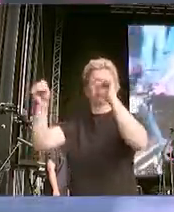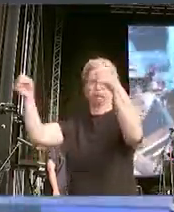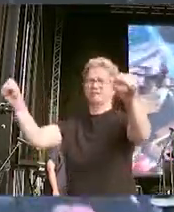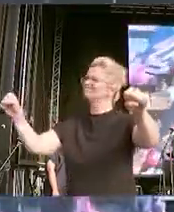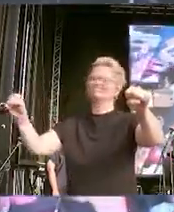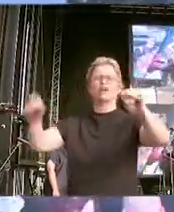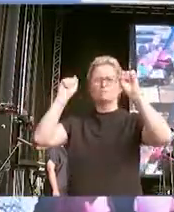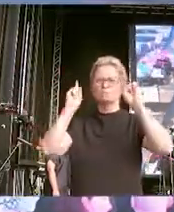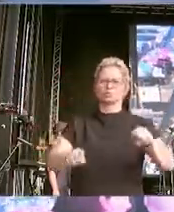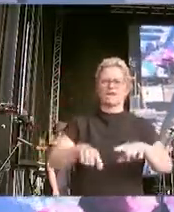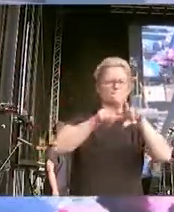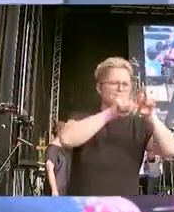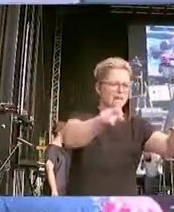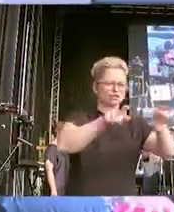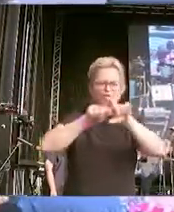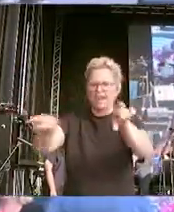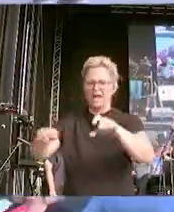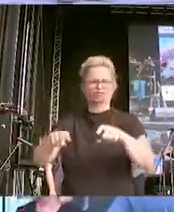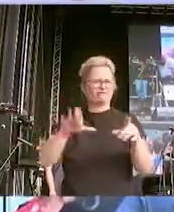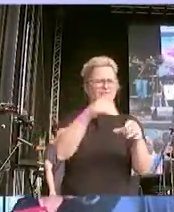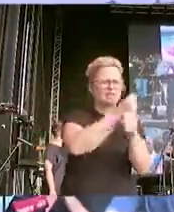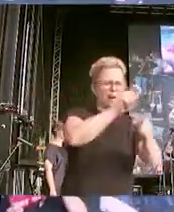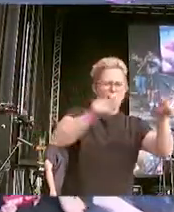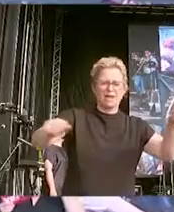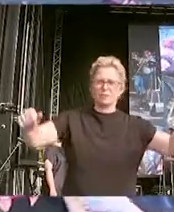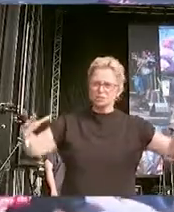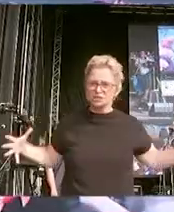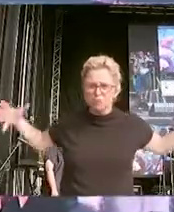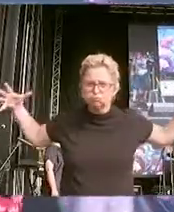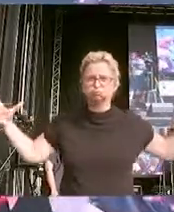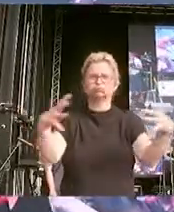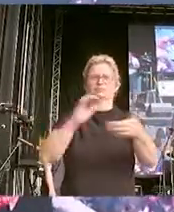wir müssen uns zusammenschließen. Und das ist gelungen.